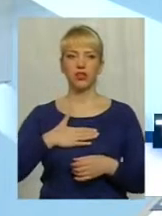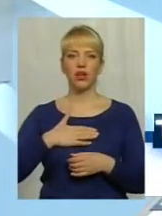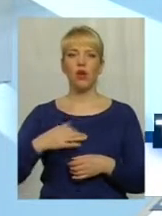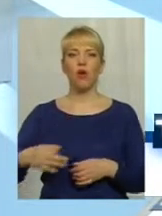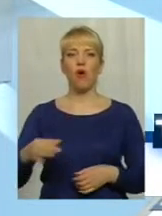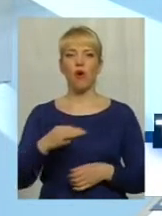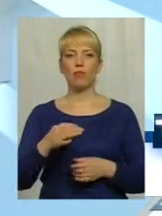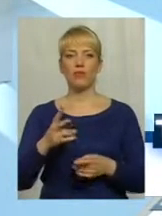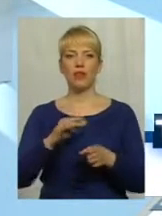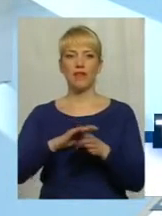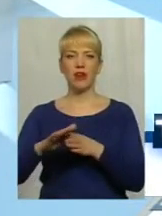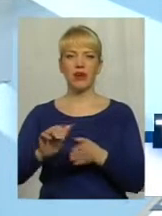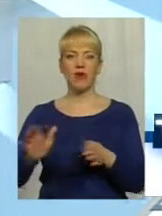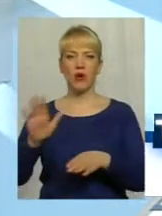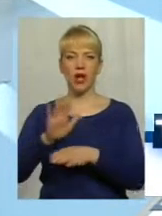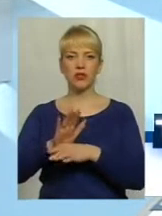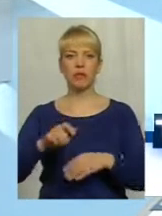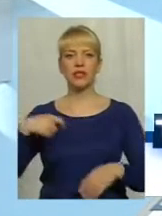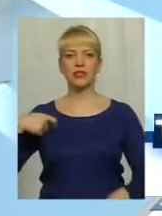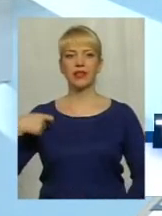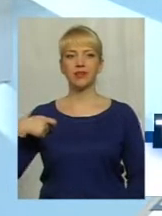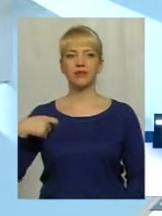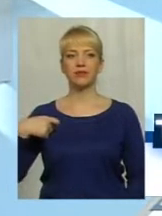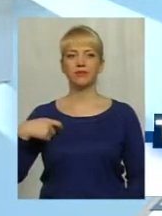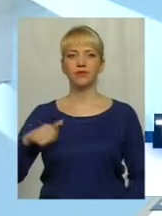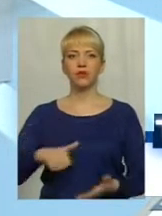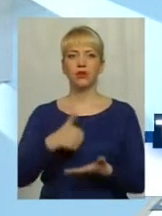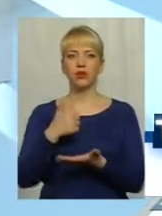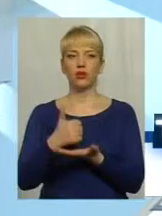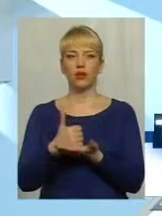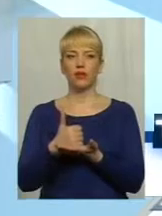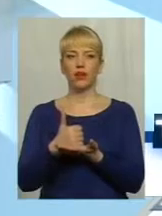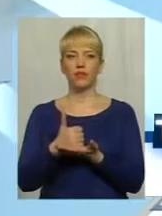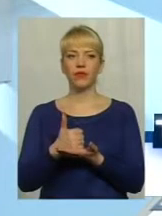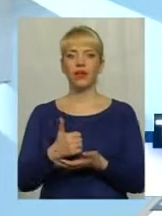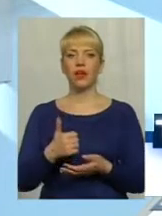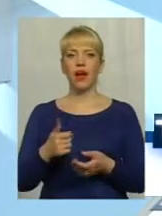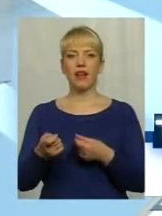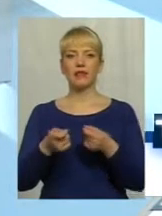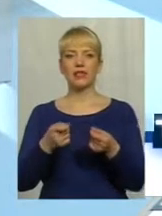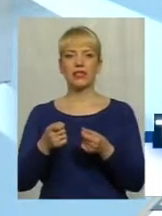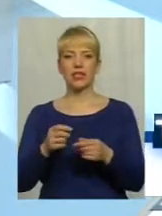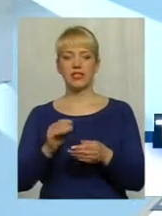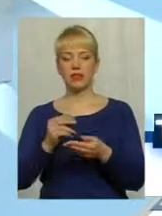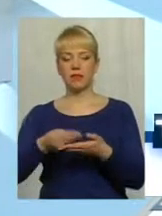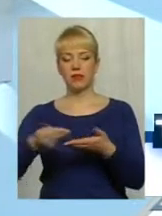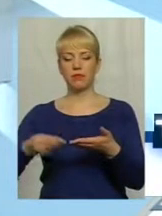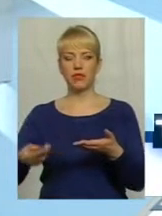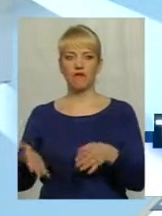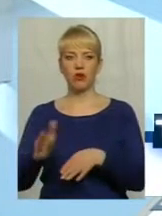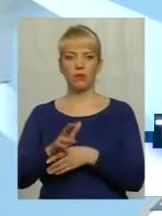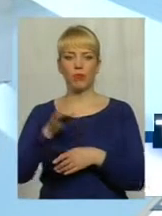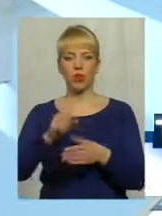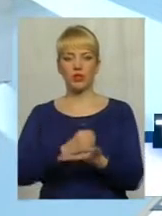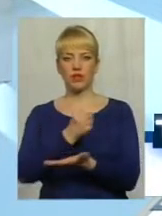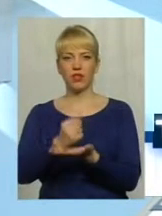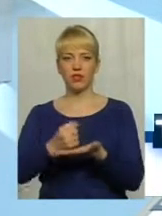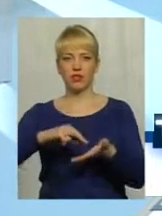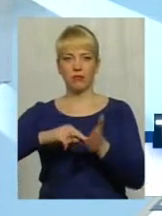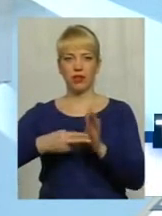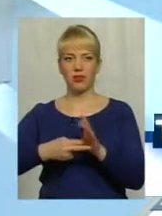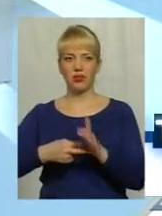На виконання указу президента голова адміністрації підписав розпорядження про затвердження плану